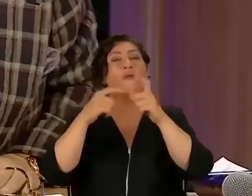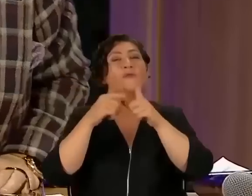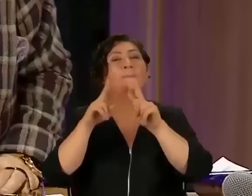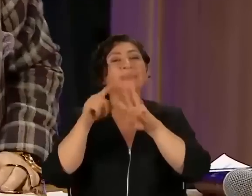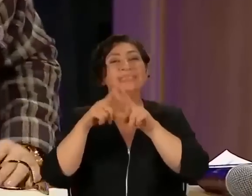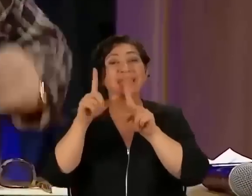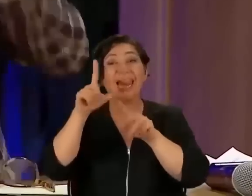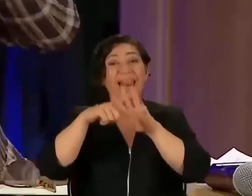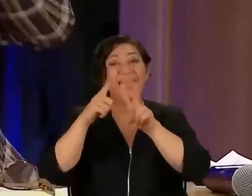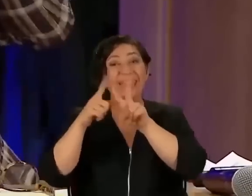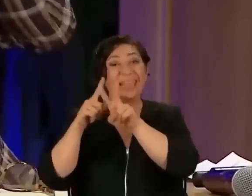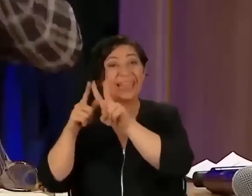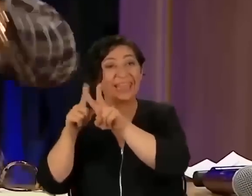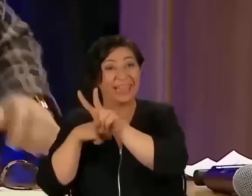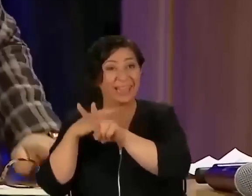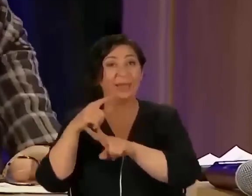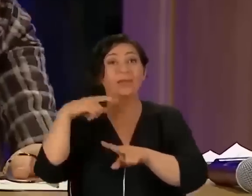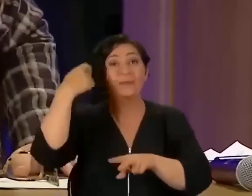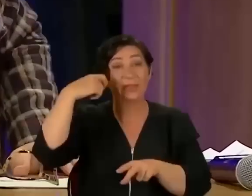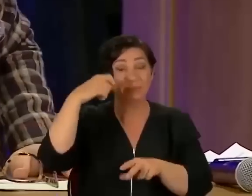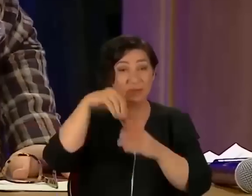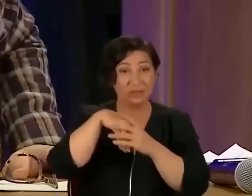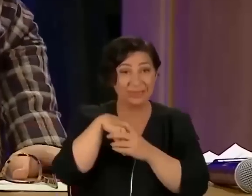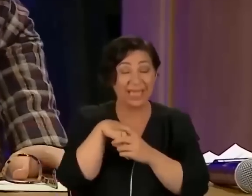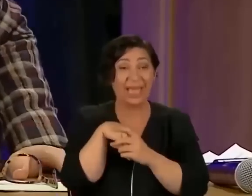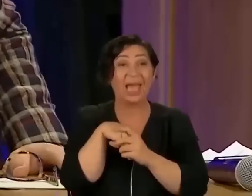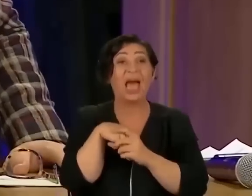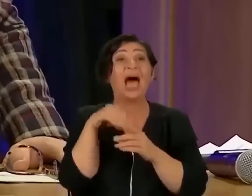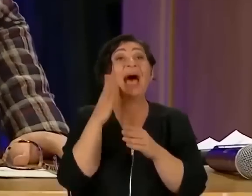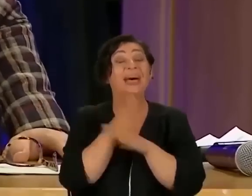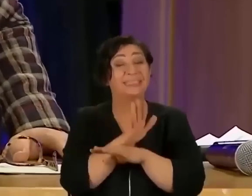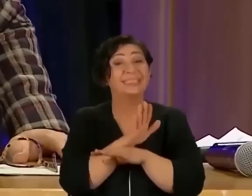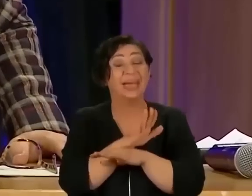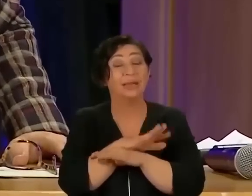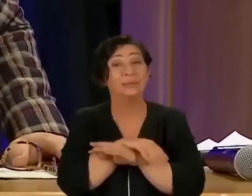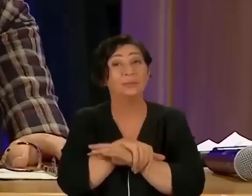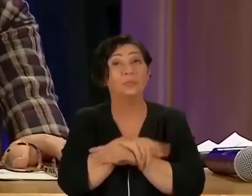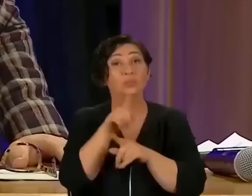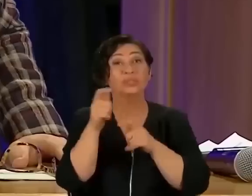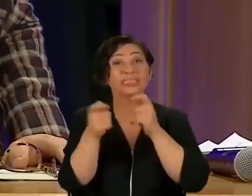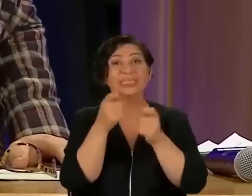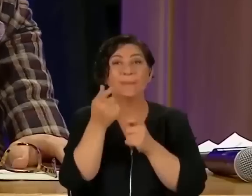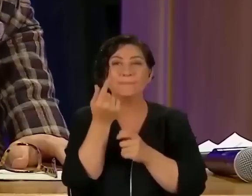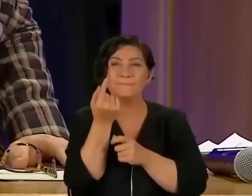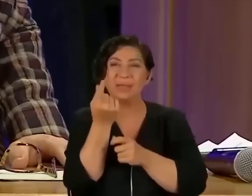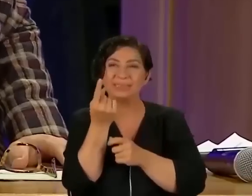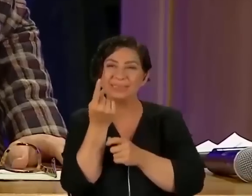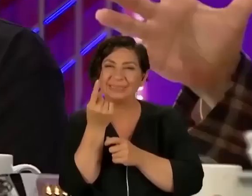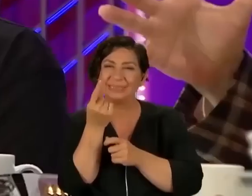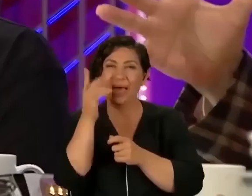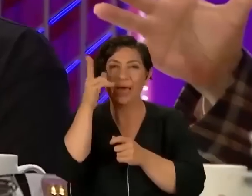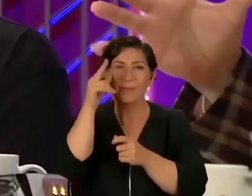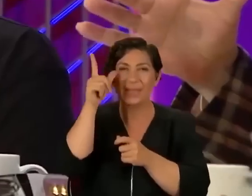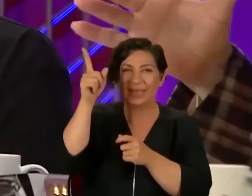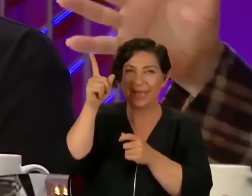Fırsat bulursan çok tavsiye ederim Lenny filminde. Yani aslında Bu işlerin biraz da beşiği olan